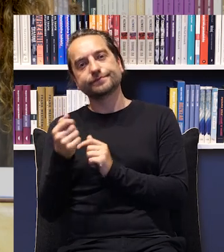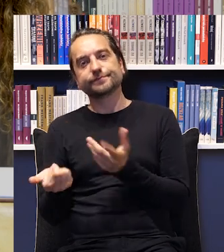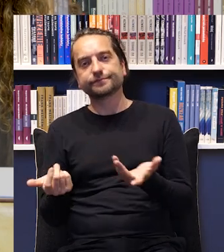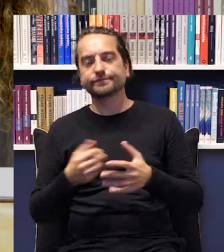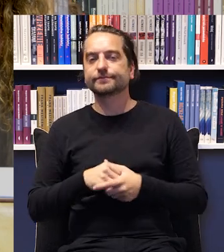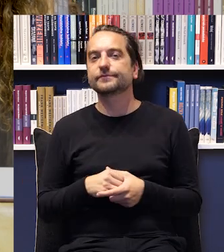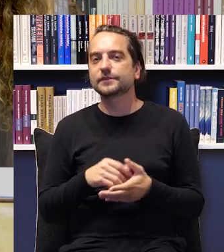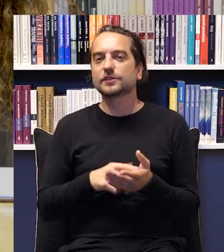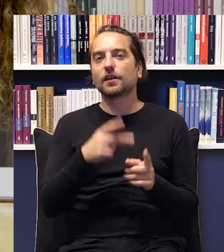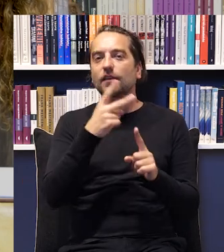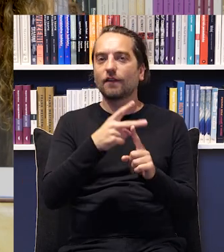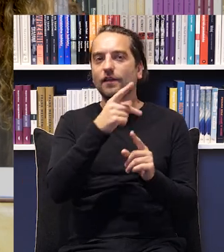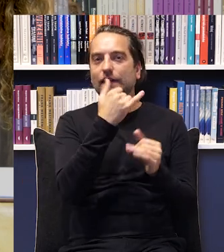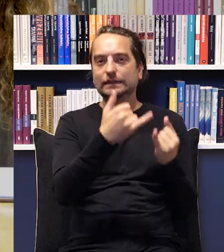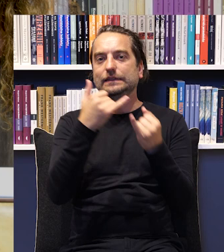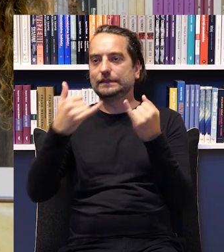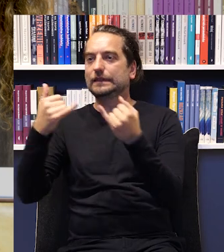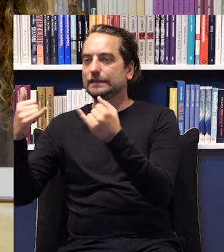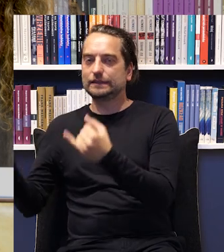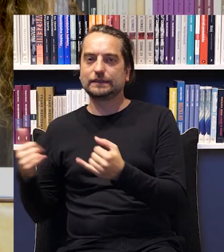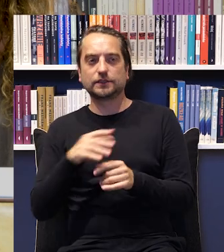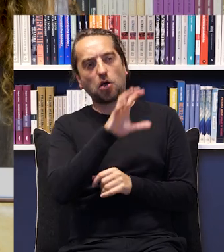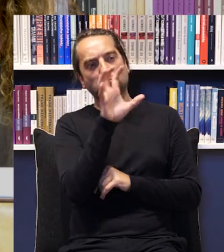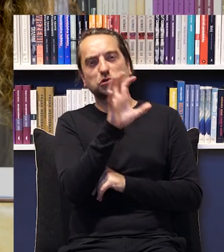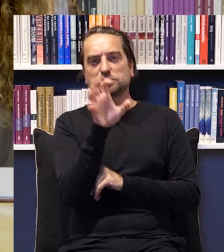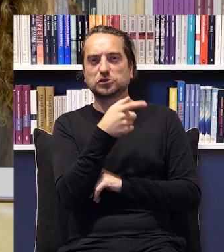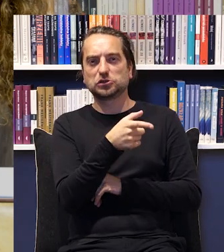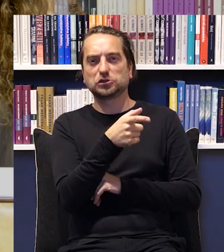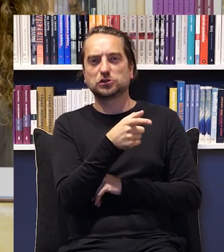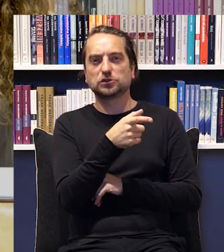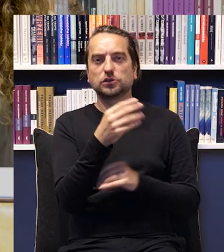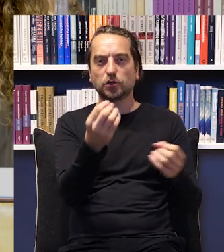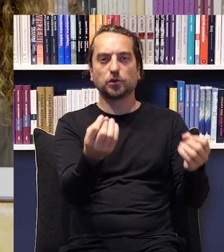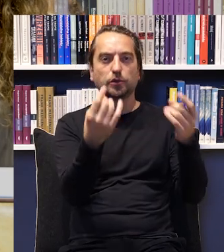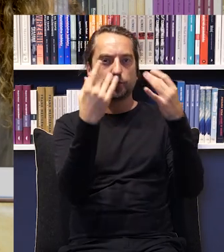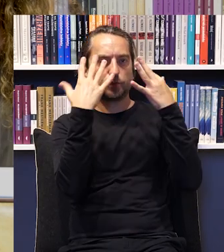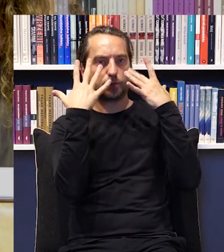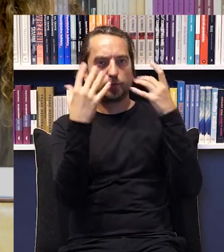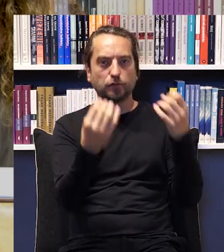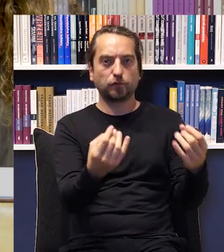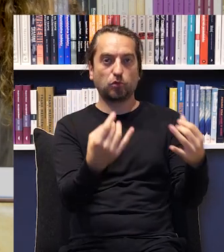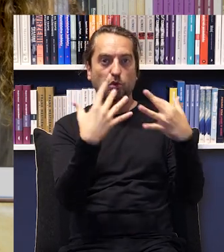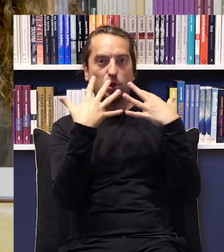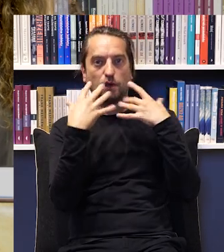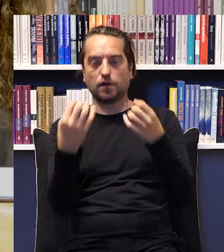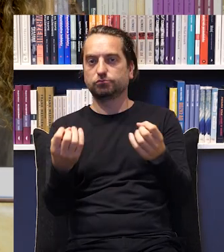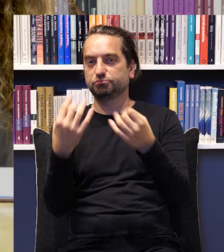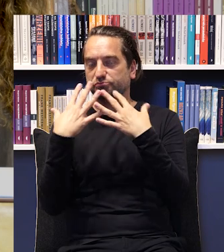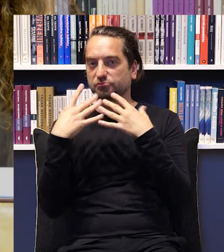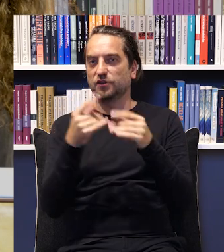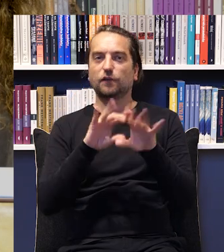telewizji, jakby na każdym kanale jest coś i ty widzisz to wszystko i to ci po prostu przychodzi do ciebie jak taki strumień